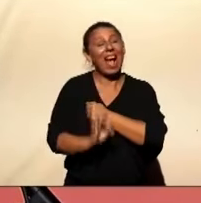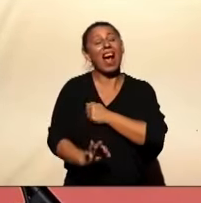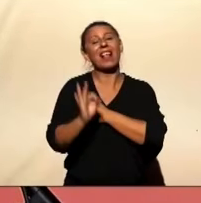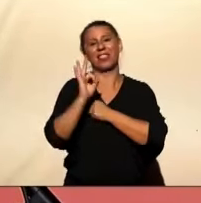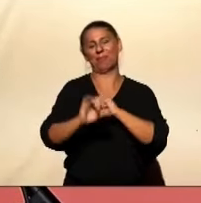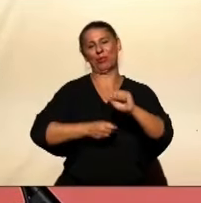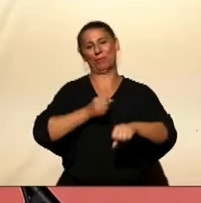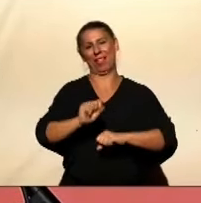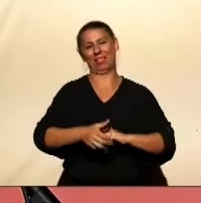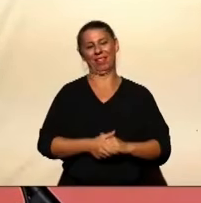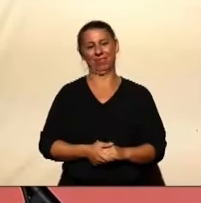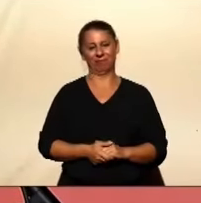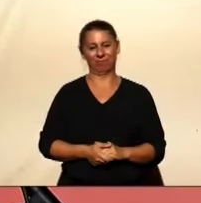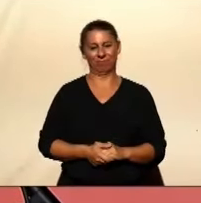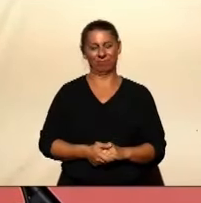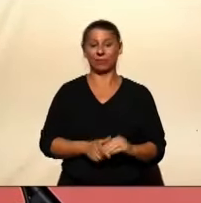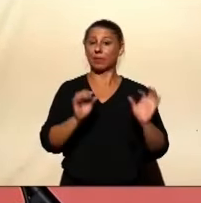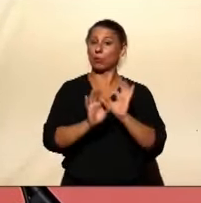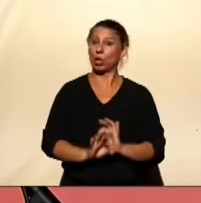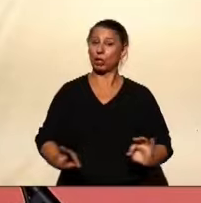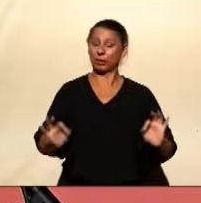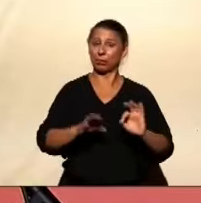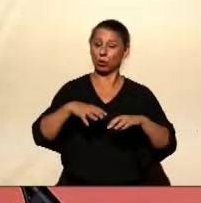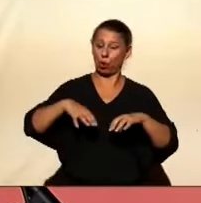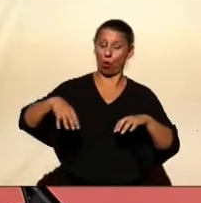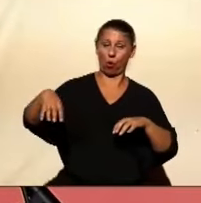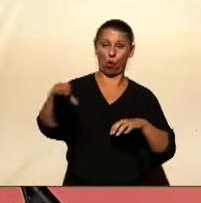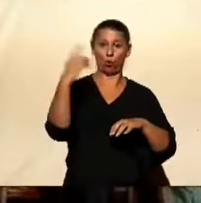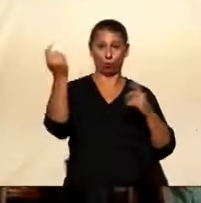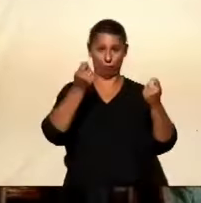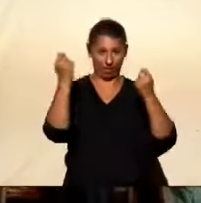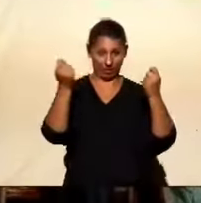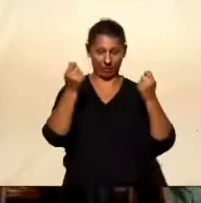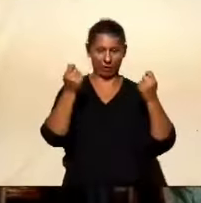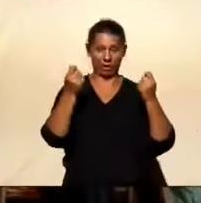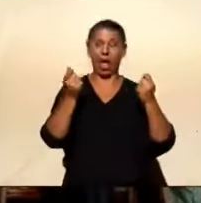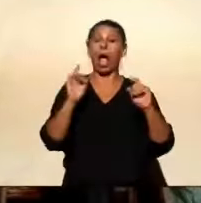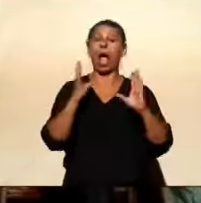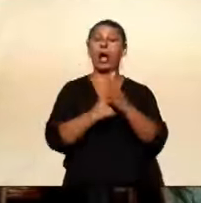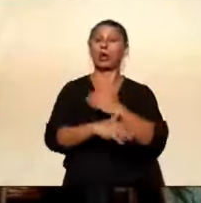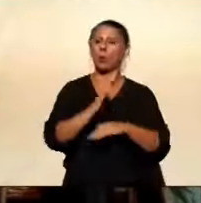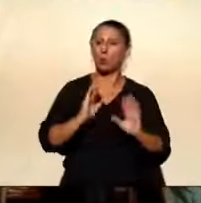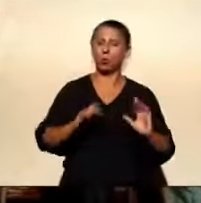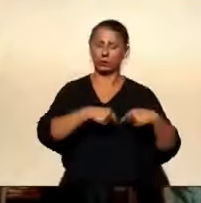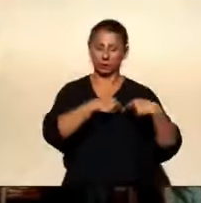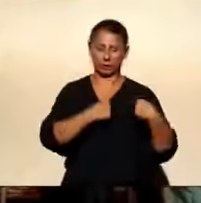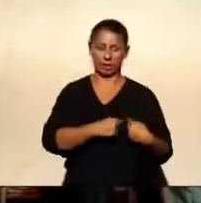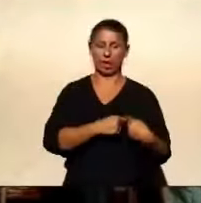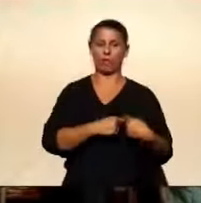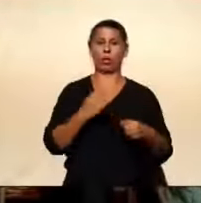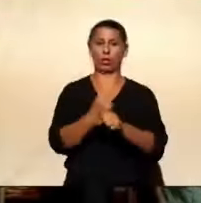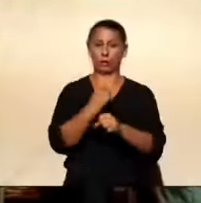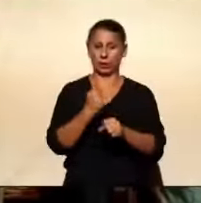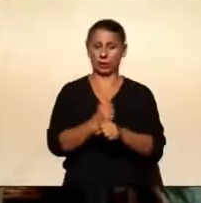προσπάθεια. Από την προετοιμασία των χώρων του φεστιβάλ, από την ακούραστη εθελοντική